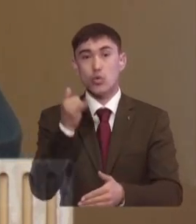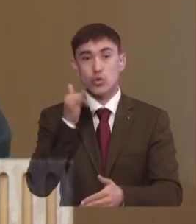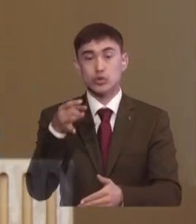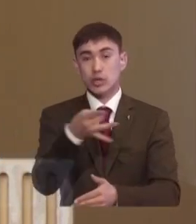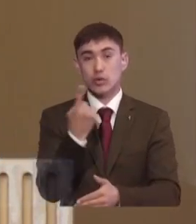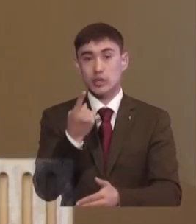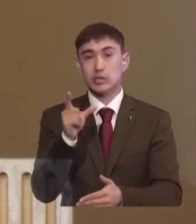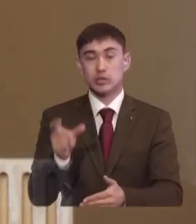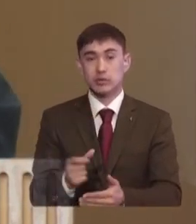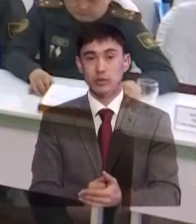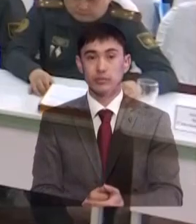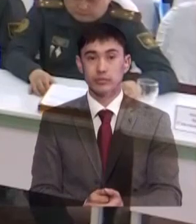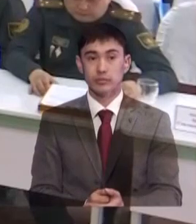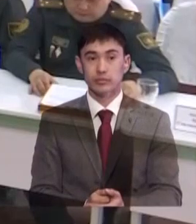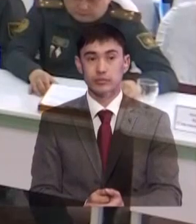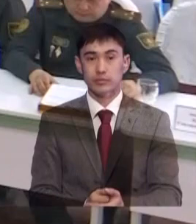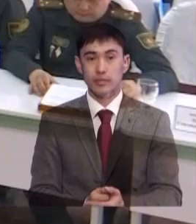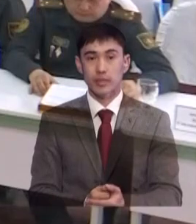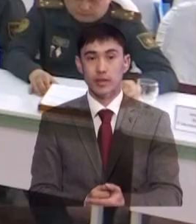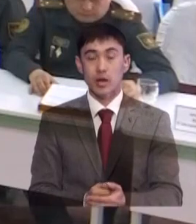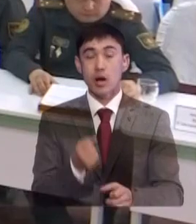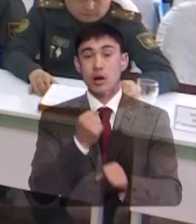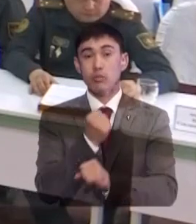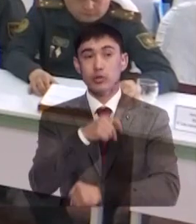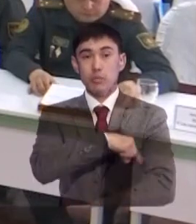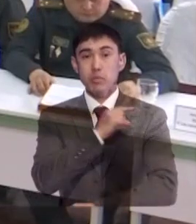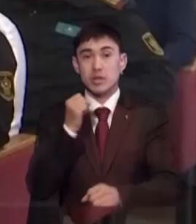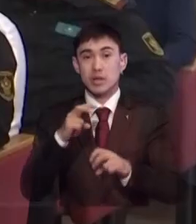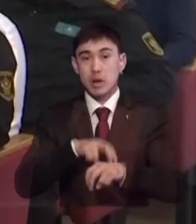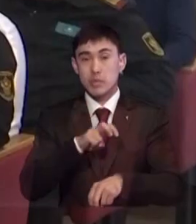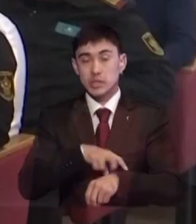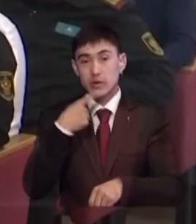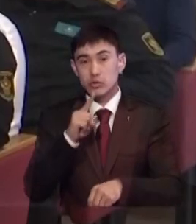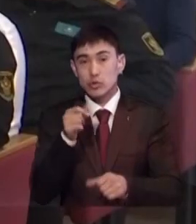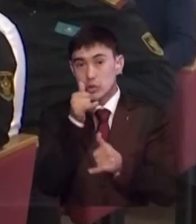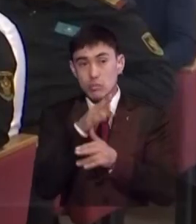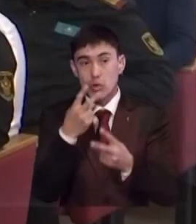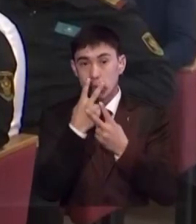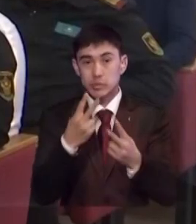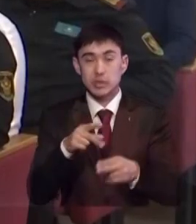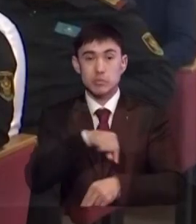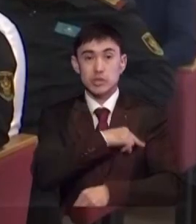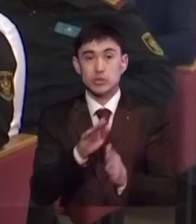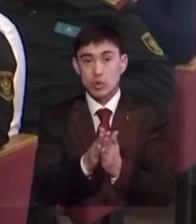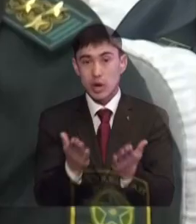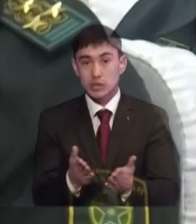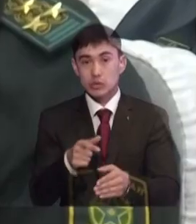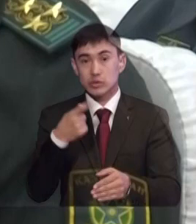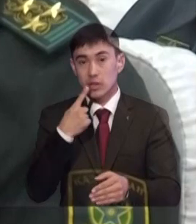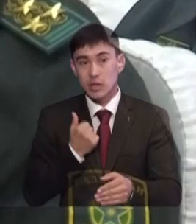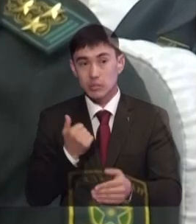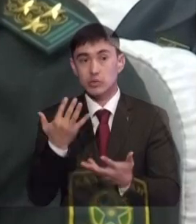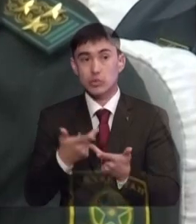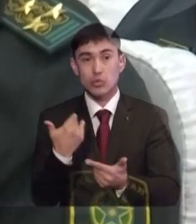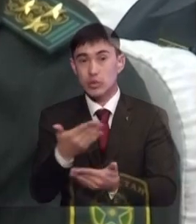1 случай. В свою очередь, работники медкомиссии утверждают, что они не могут посмотреть медицинскую карточку призывника,